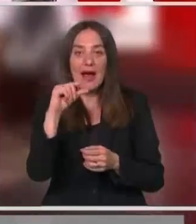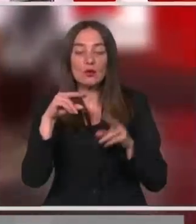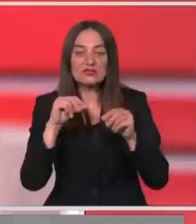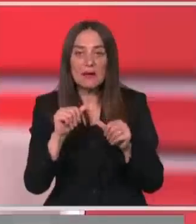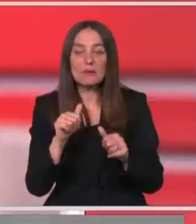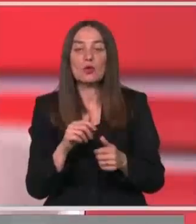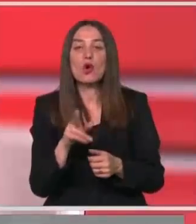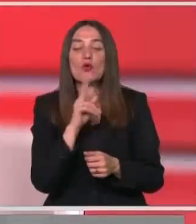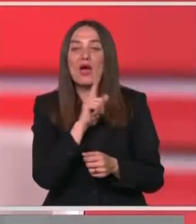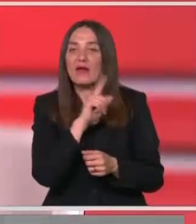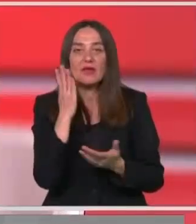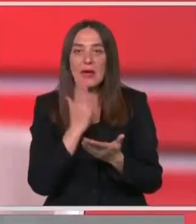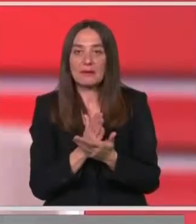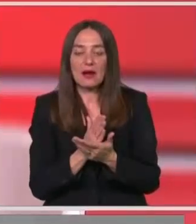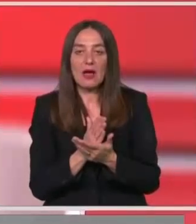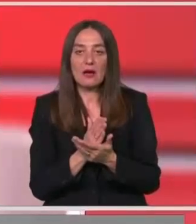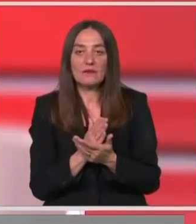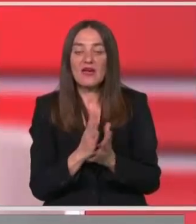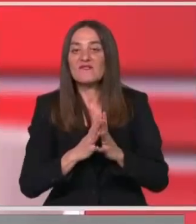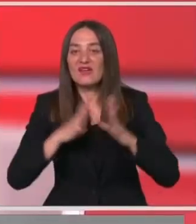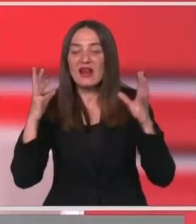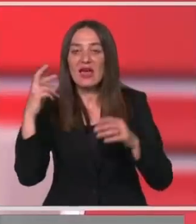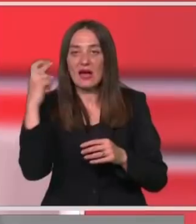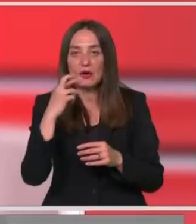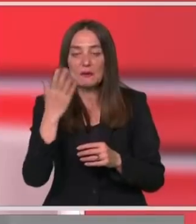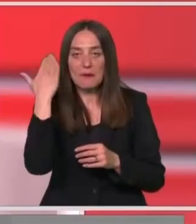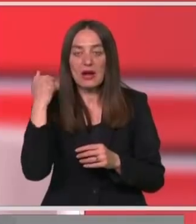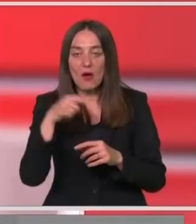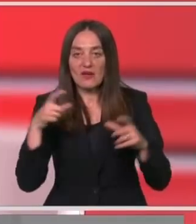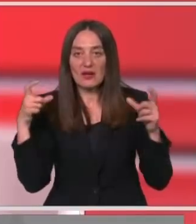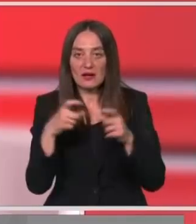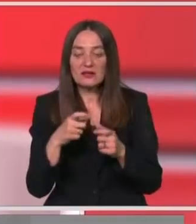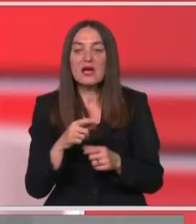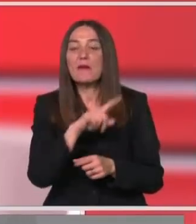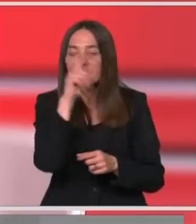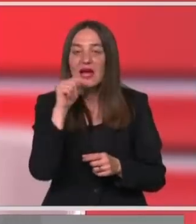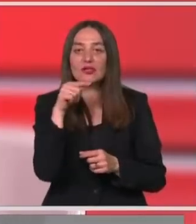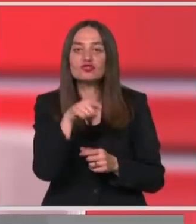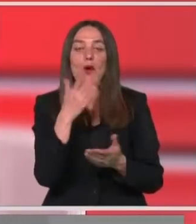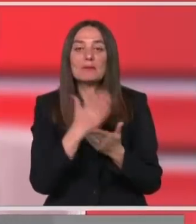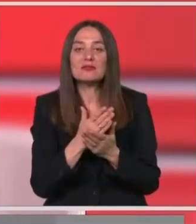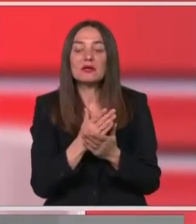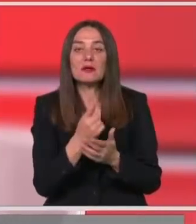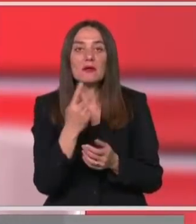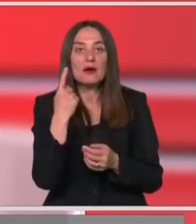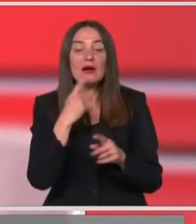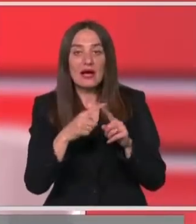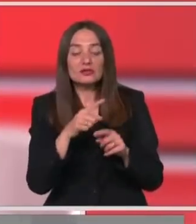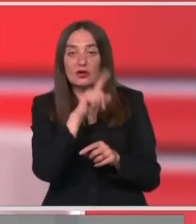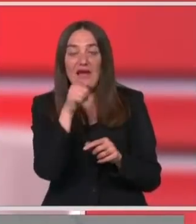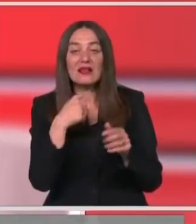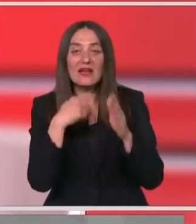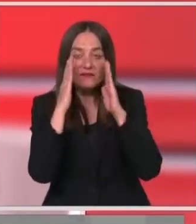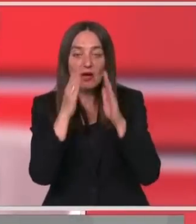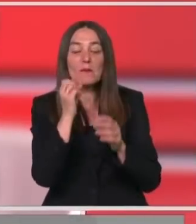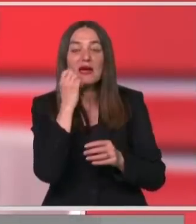koja nije bila velika ekonomija pre ove krize i da li će to biti poenta? Dakle, da li da verujemo